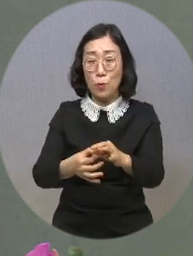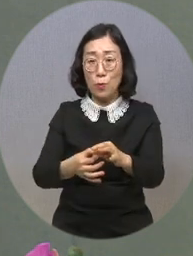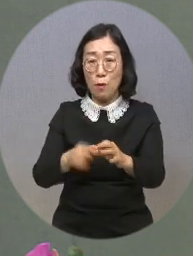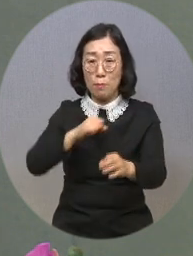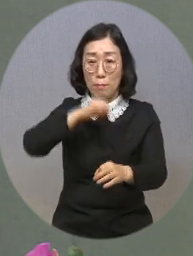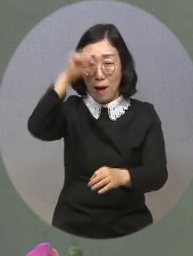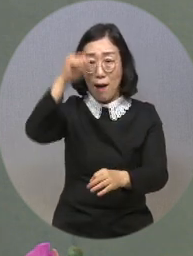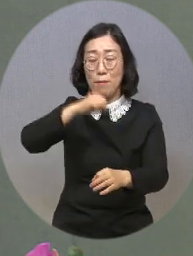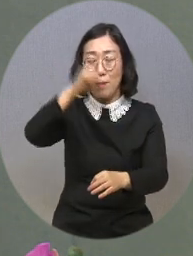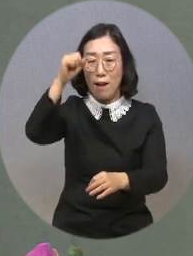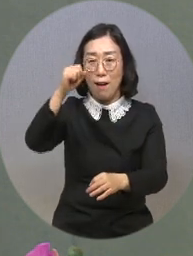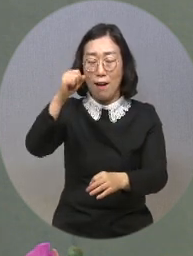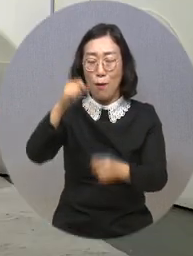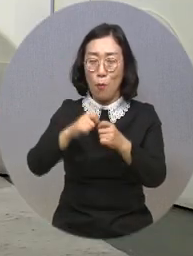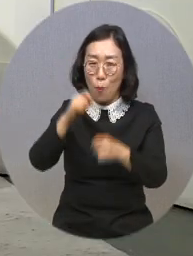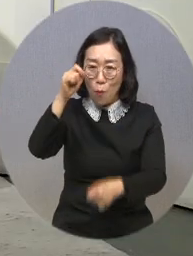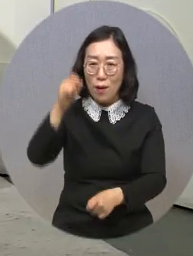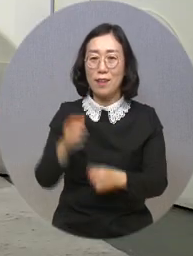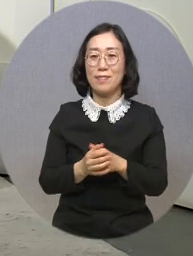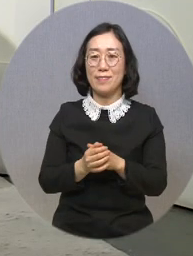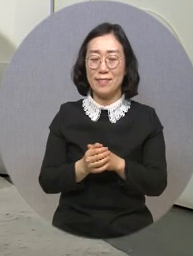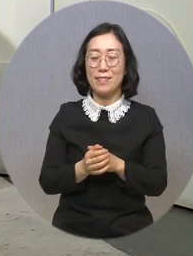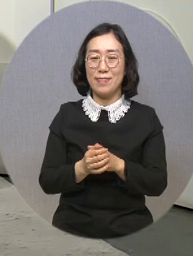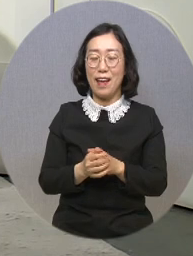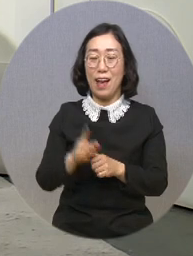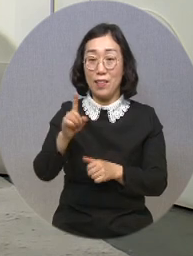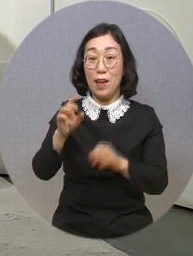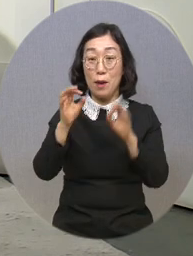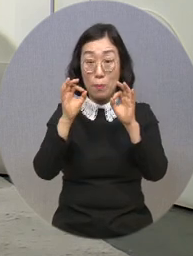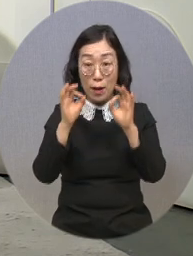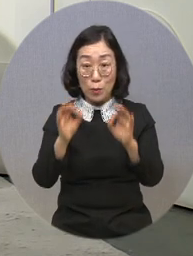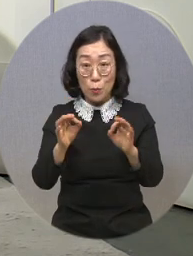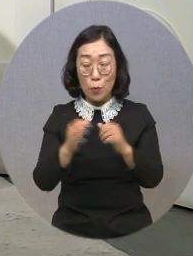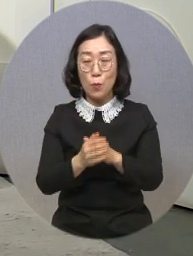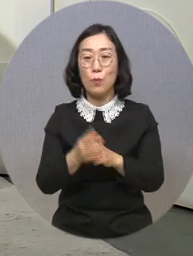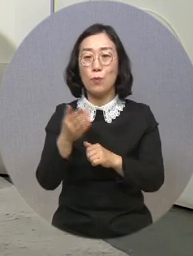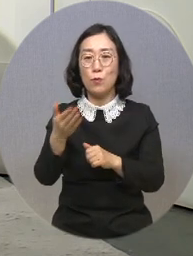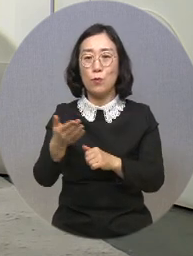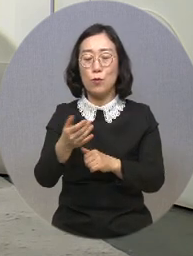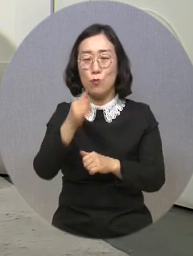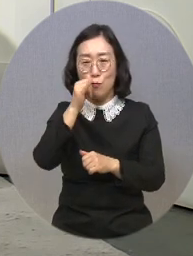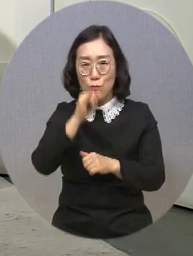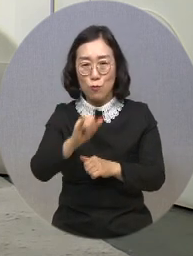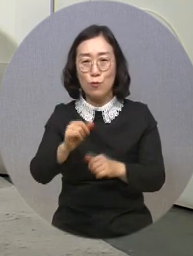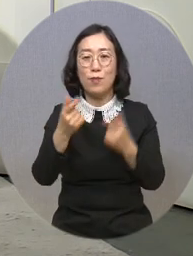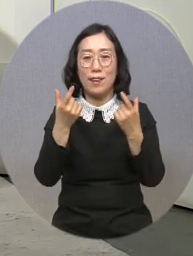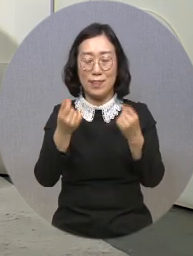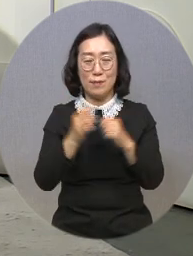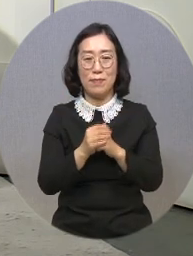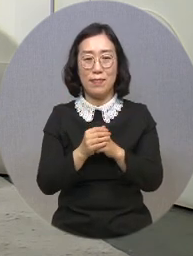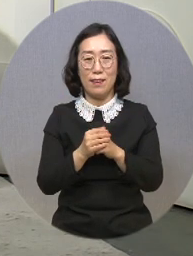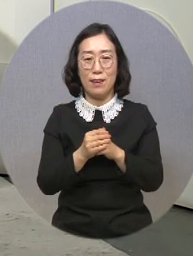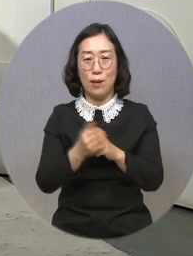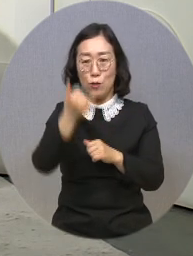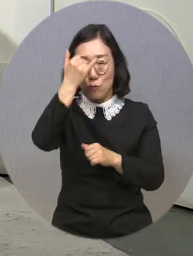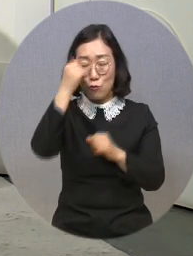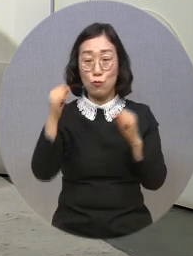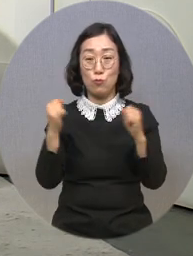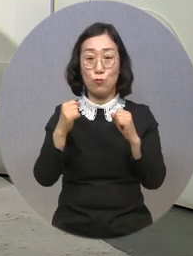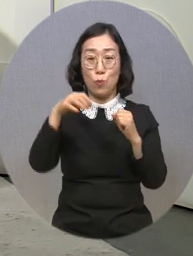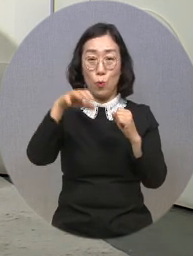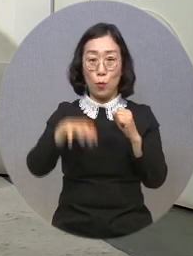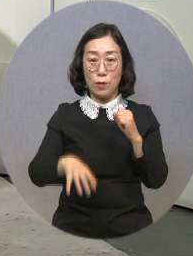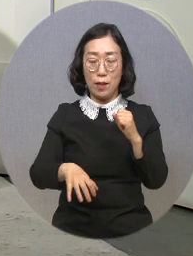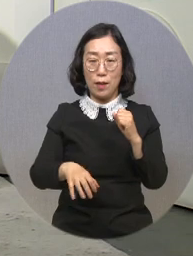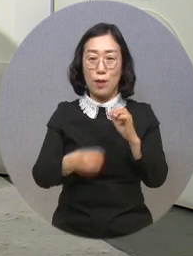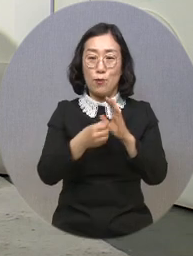국회의원을 해 오셨겠습니까? 그거 하나만 봐도 대단한 인물이다. 특히 충북의 인물 아니냐